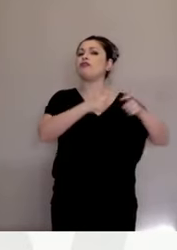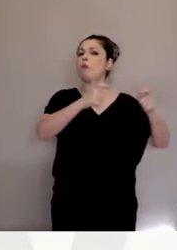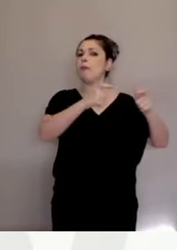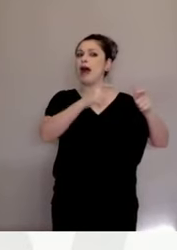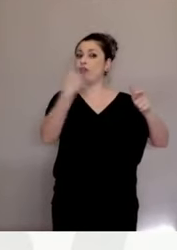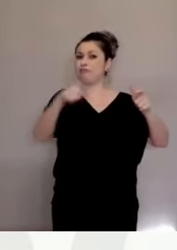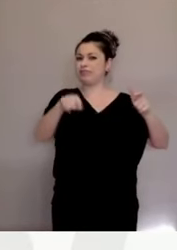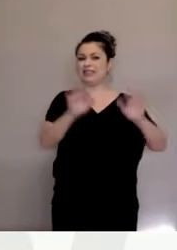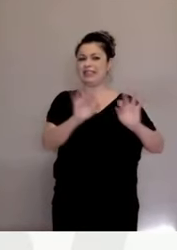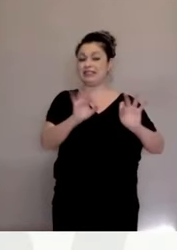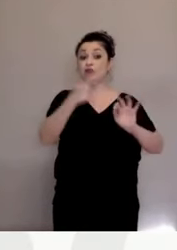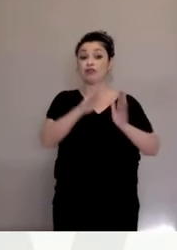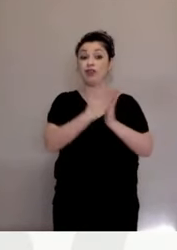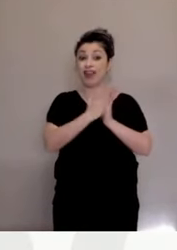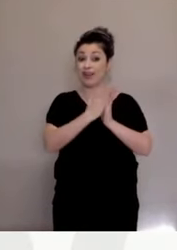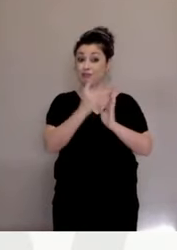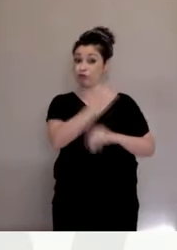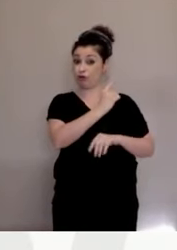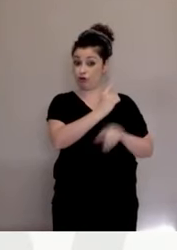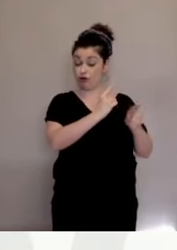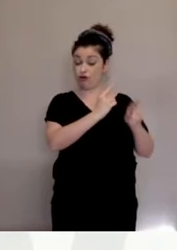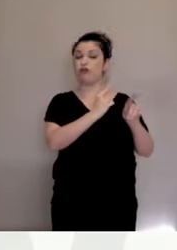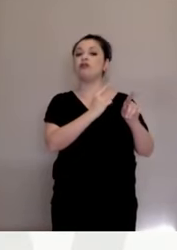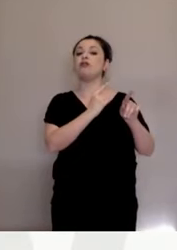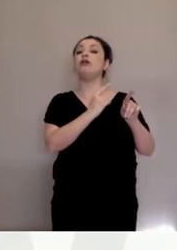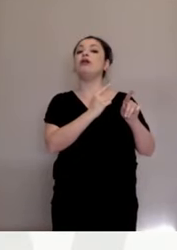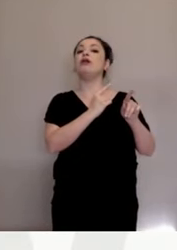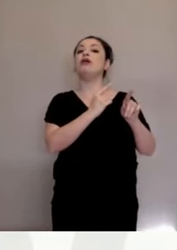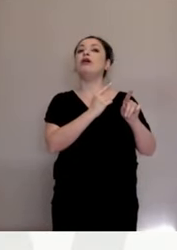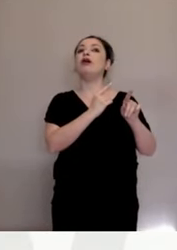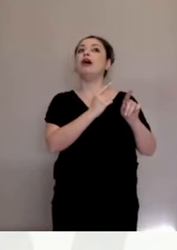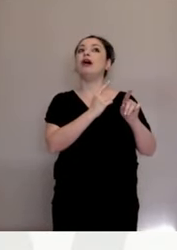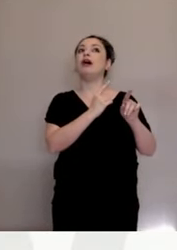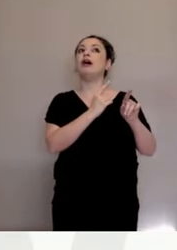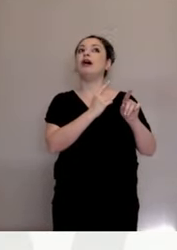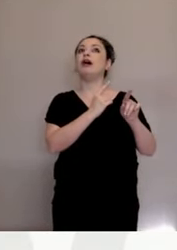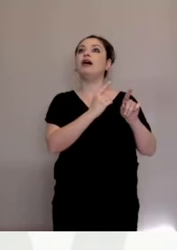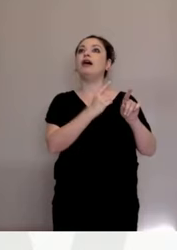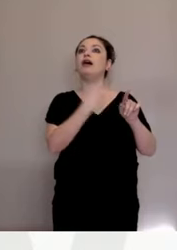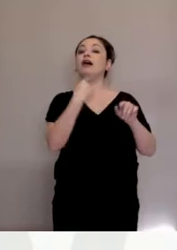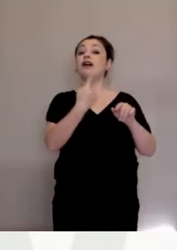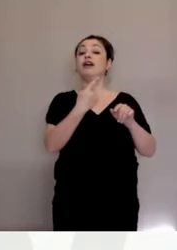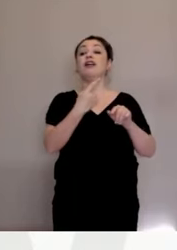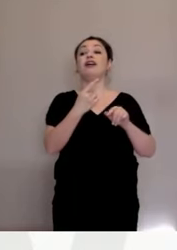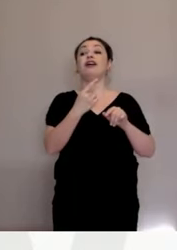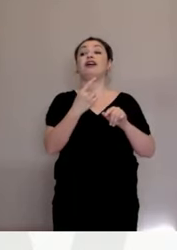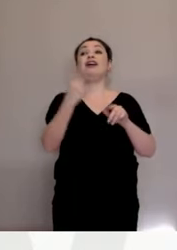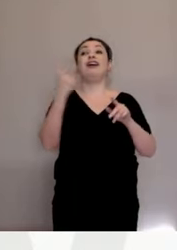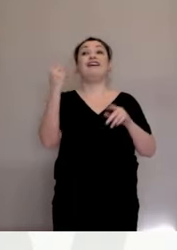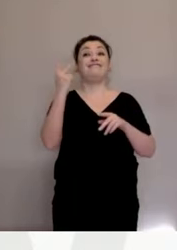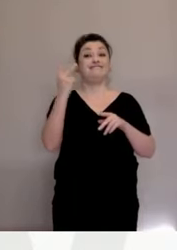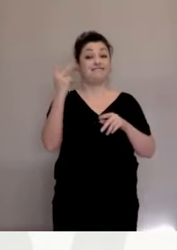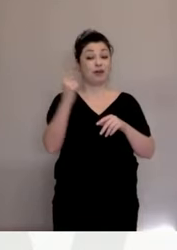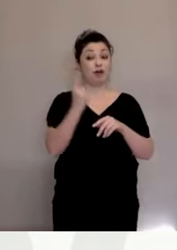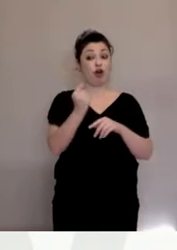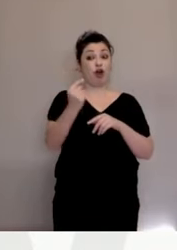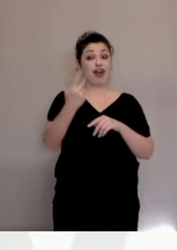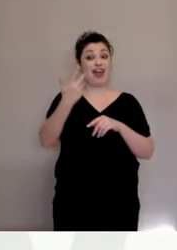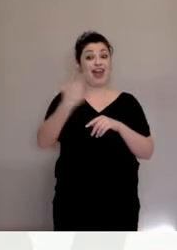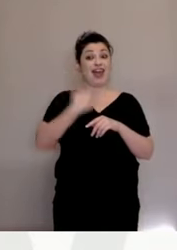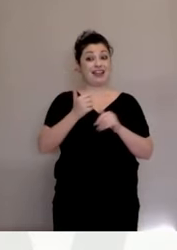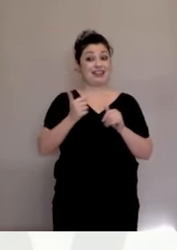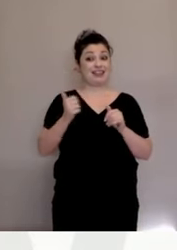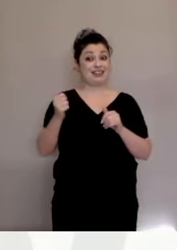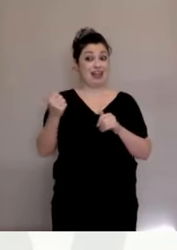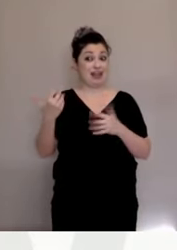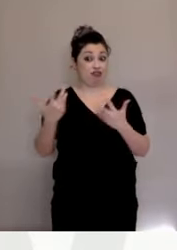lo stesso libro, il vero con-esserci viene finalmente